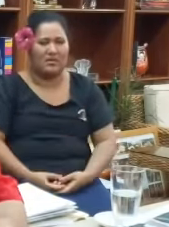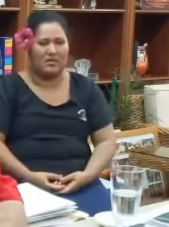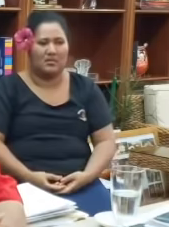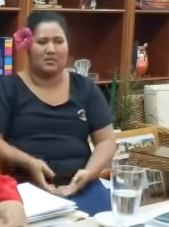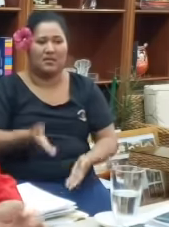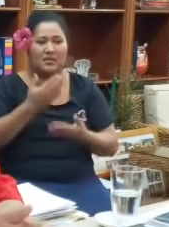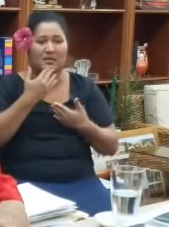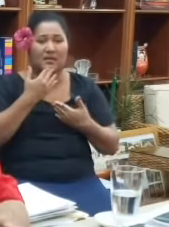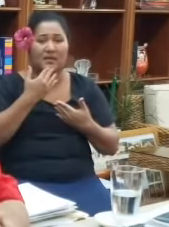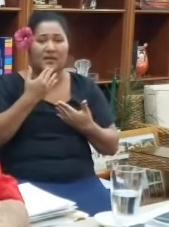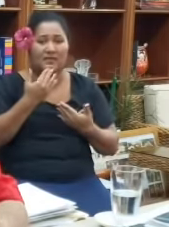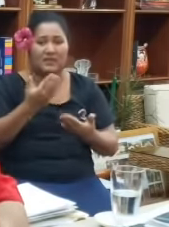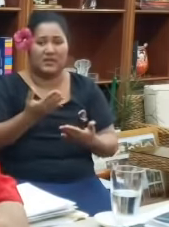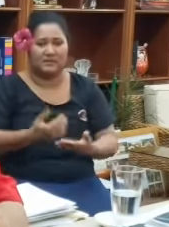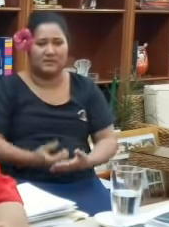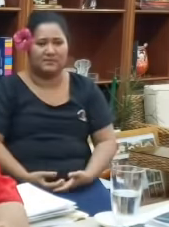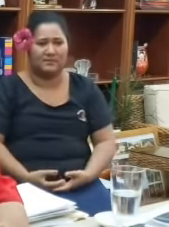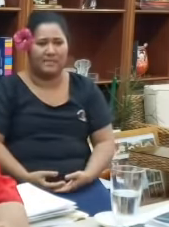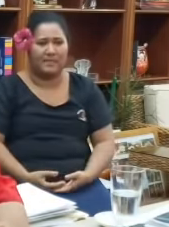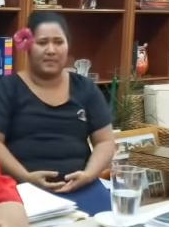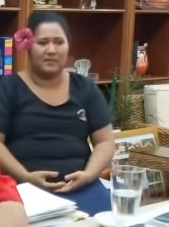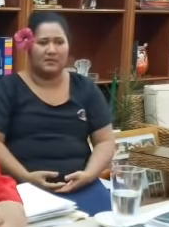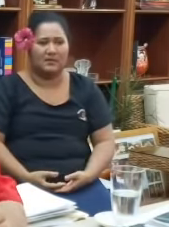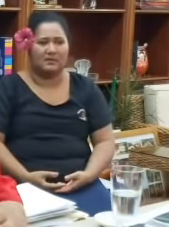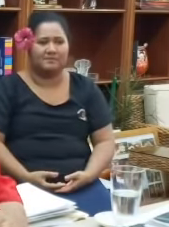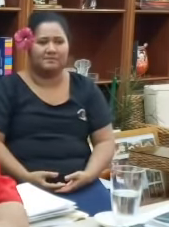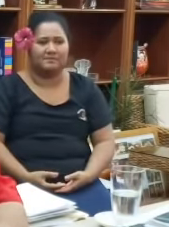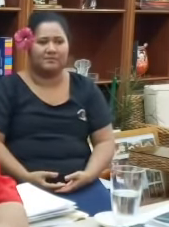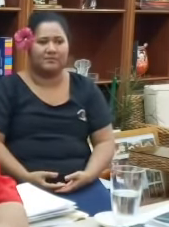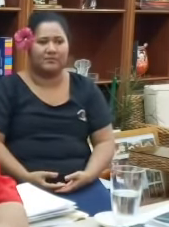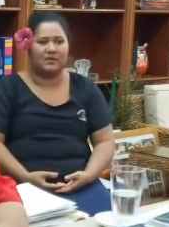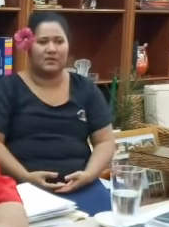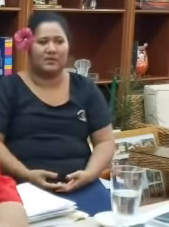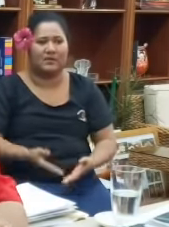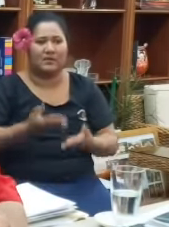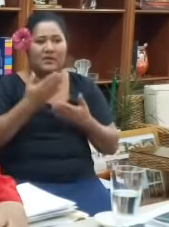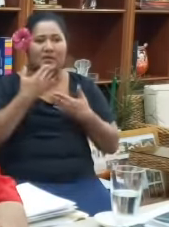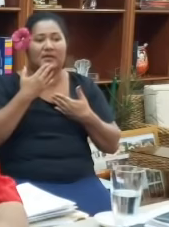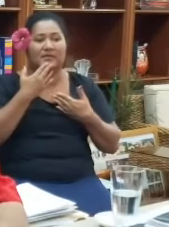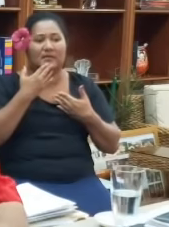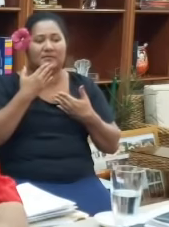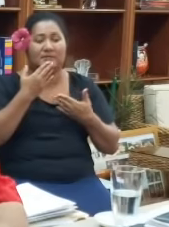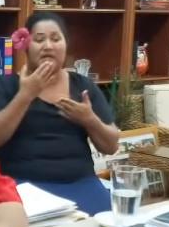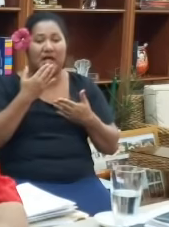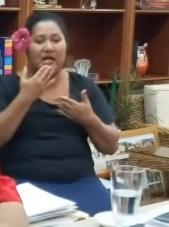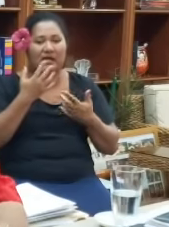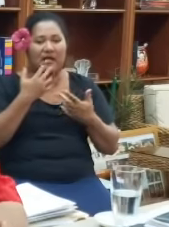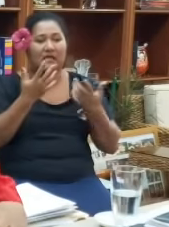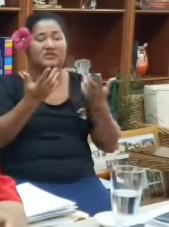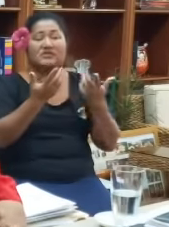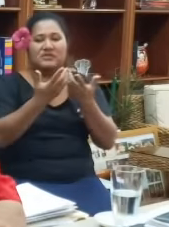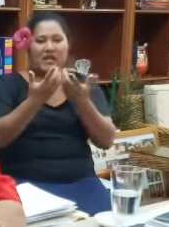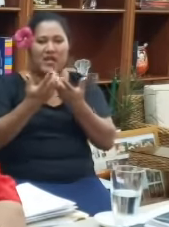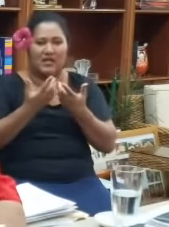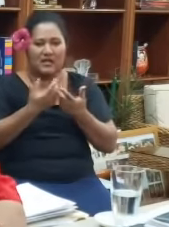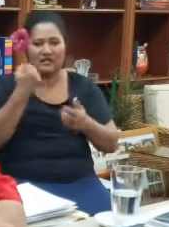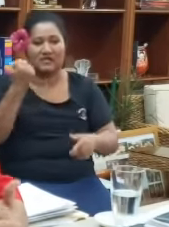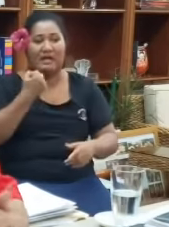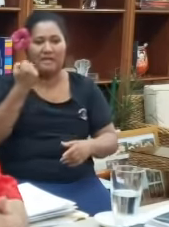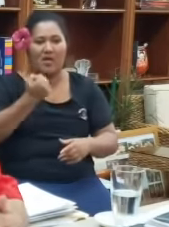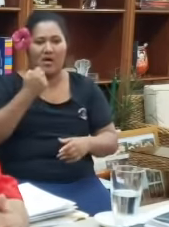fa tai lo fionga ua faafetai e le toʻatele o le atunuu ia le tali mai amatagaluega ma faarotoga le malo ae maise le